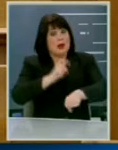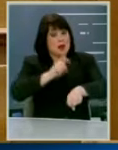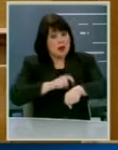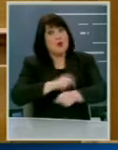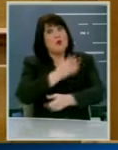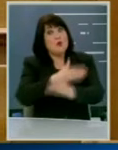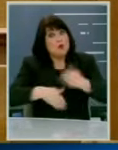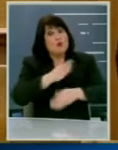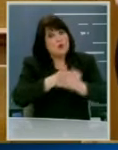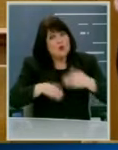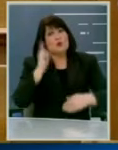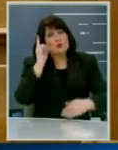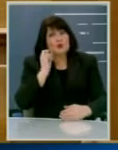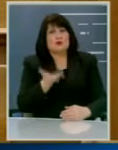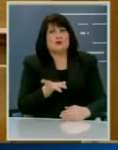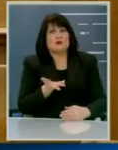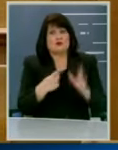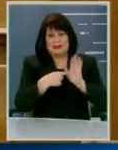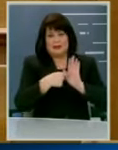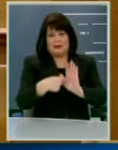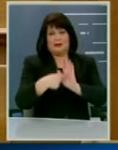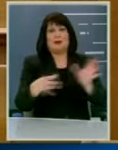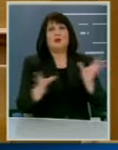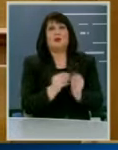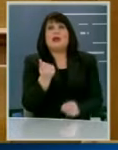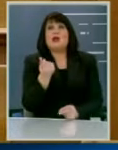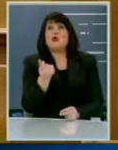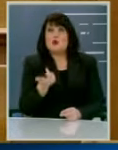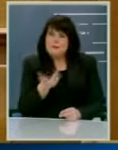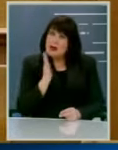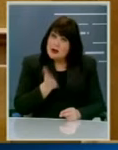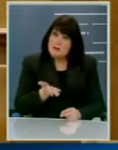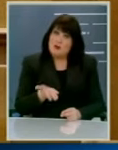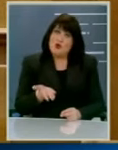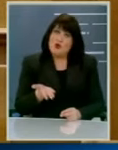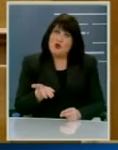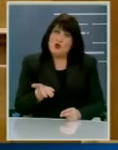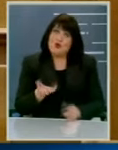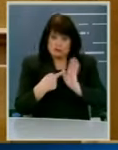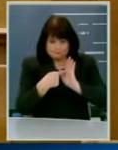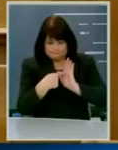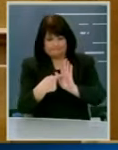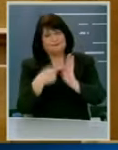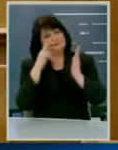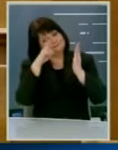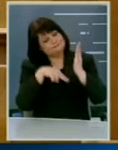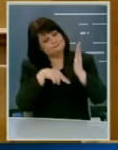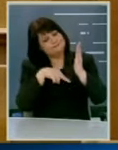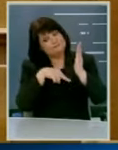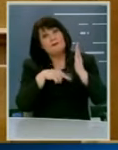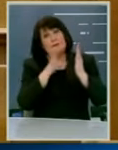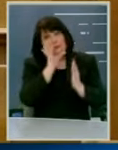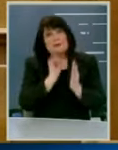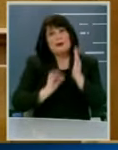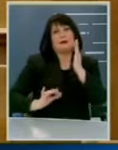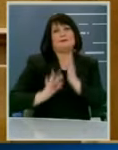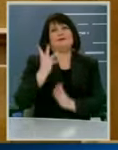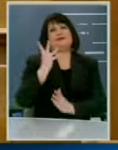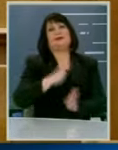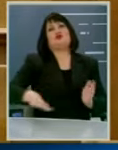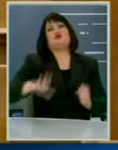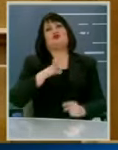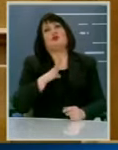ώστε οι δείκτες οι οικονομικοί να έρθουν και να αντικατοπτρίζουν και την πραγματική ευημερία, την πραγματικότητα των